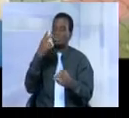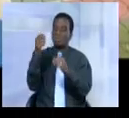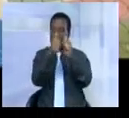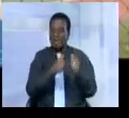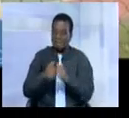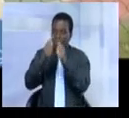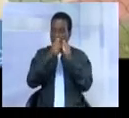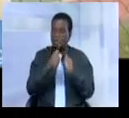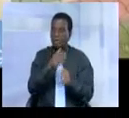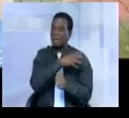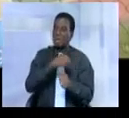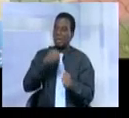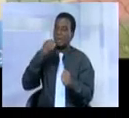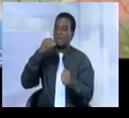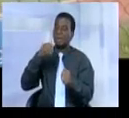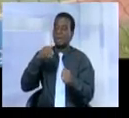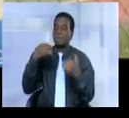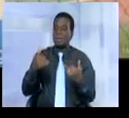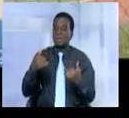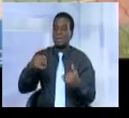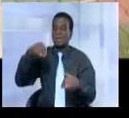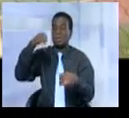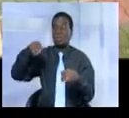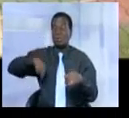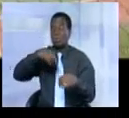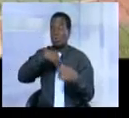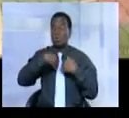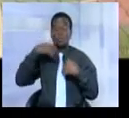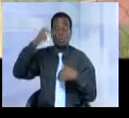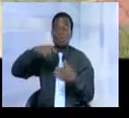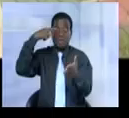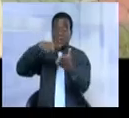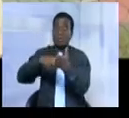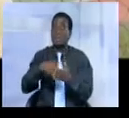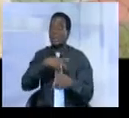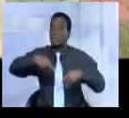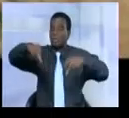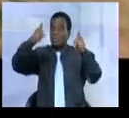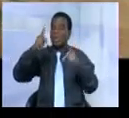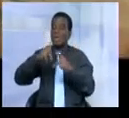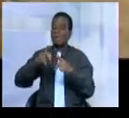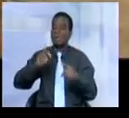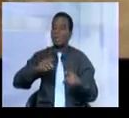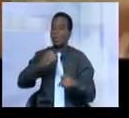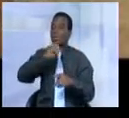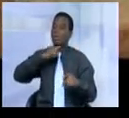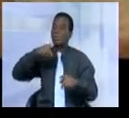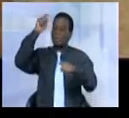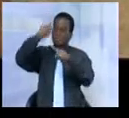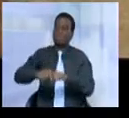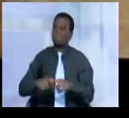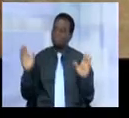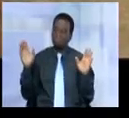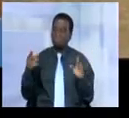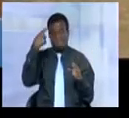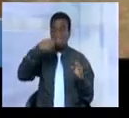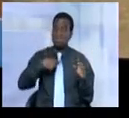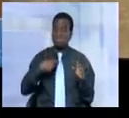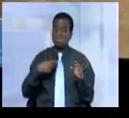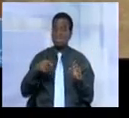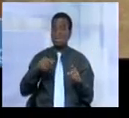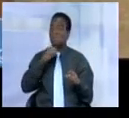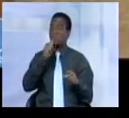compter aussi dans les notes, ça va permettre à chacun de pouvoir se rattraper et compenser les points. On ne va pas imposer, selon moi, parce que ce n'est